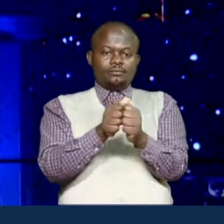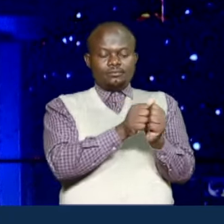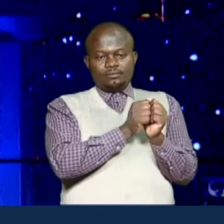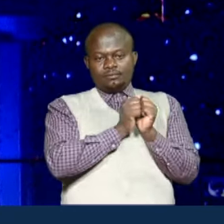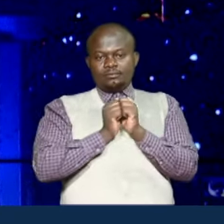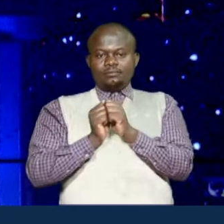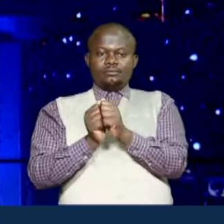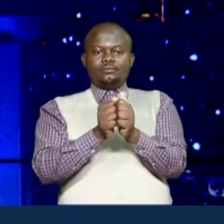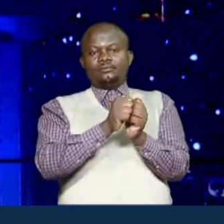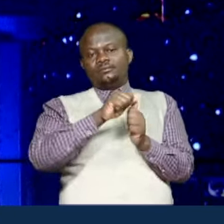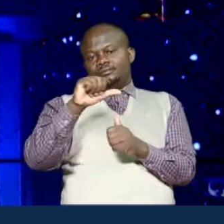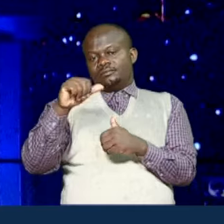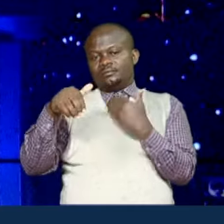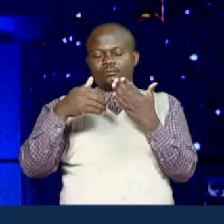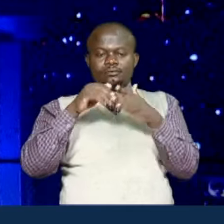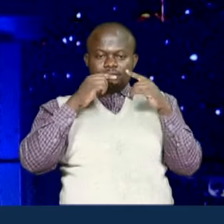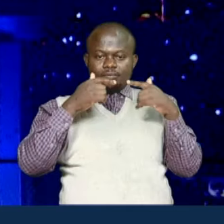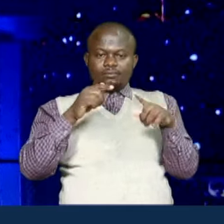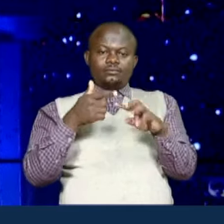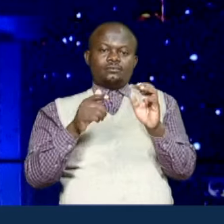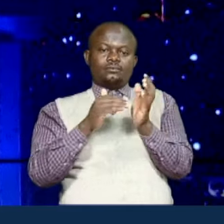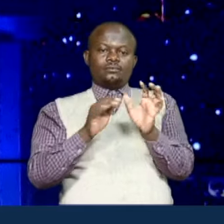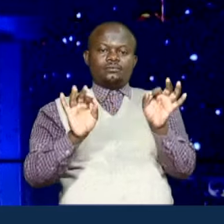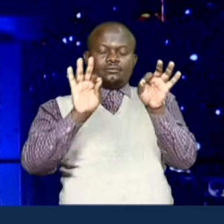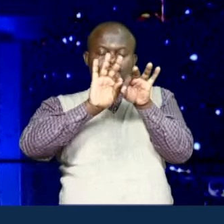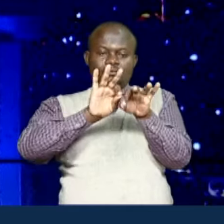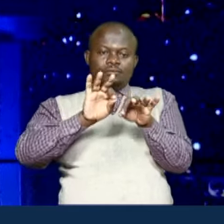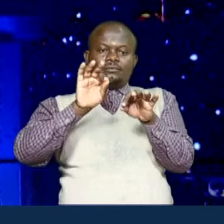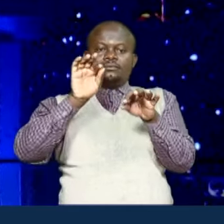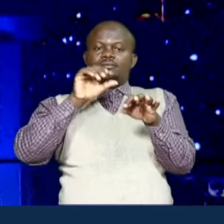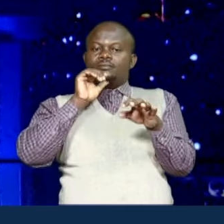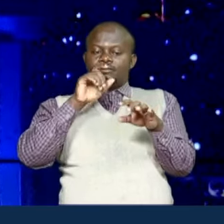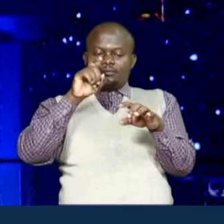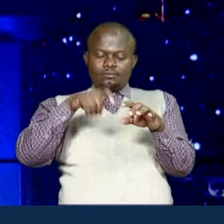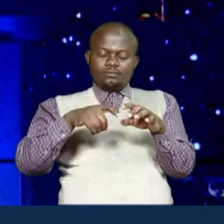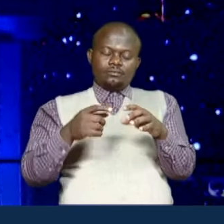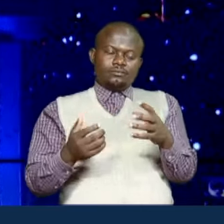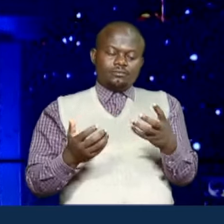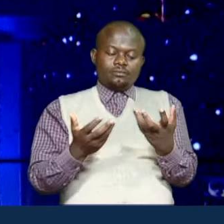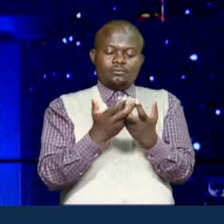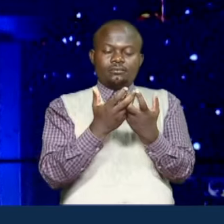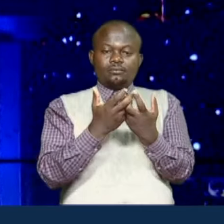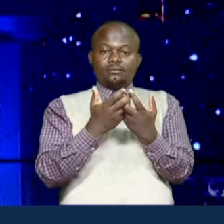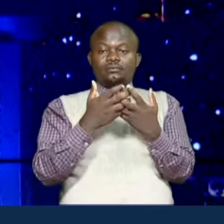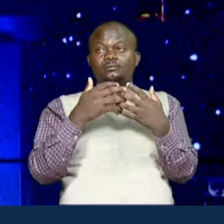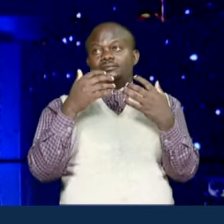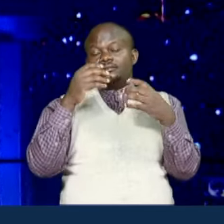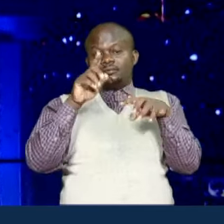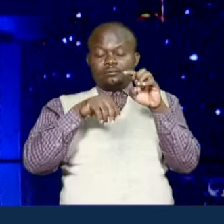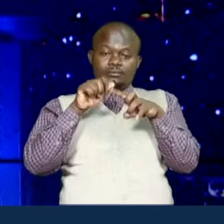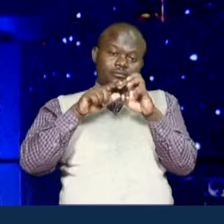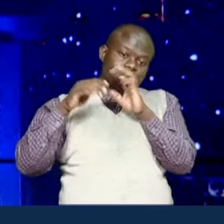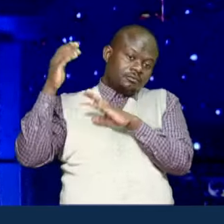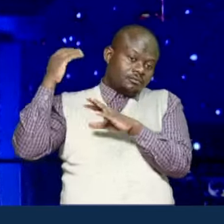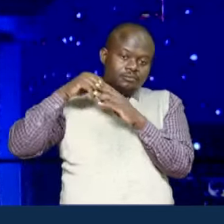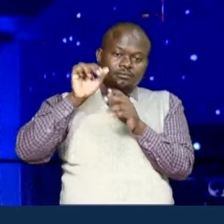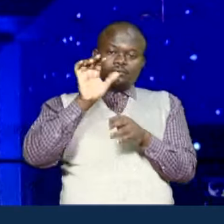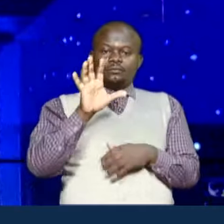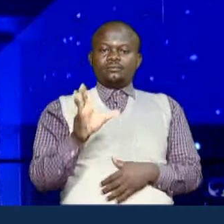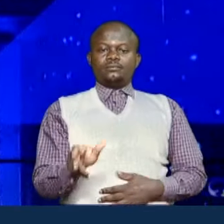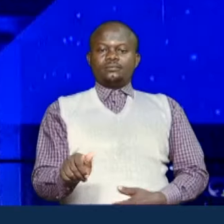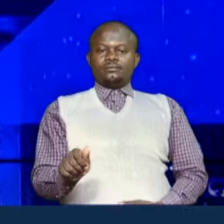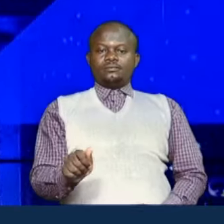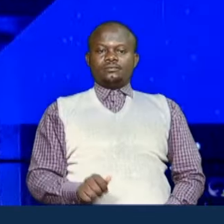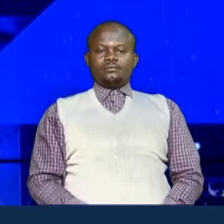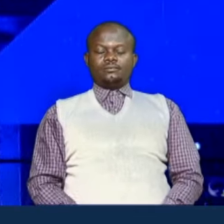gukora na n'izindi ndimi kandi ngo ntigomba kwitiranywa na politike ya kera y'Ufaransa muri Afrika reka tubibaze Jean Damascene